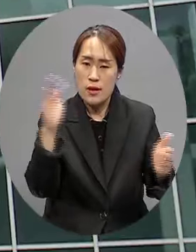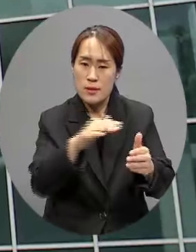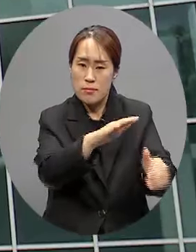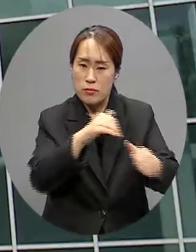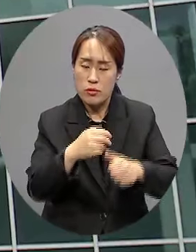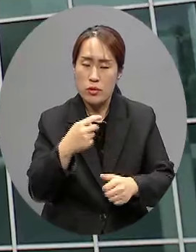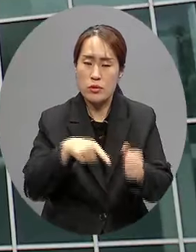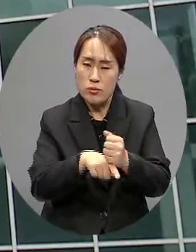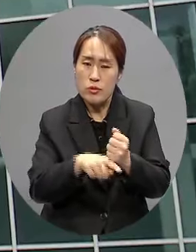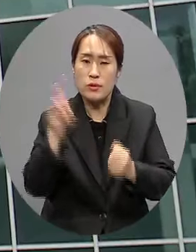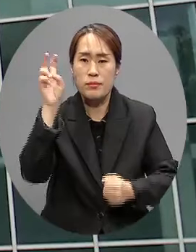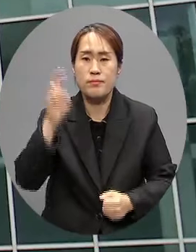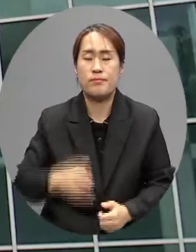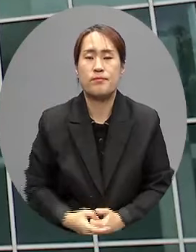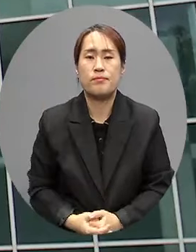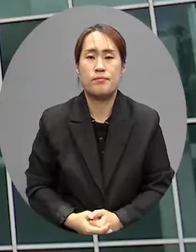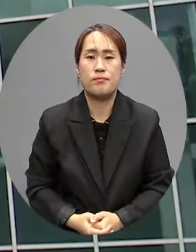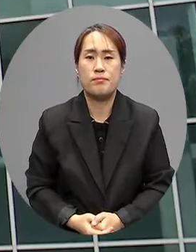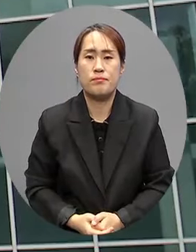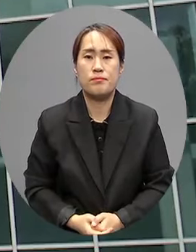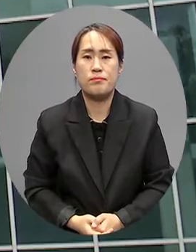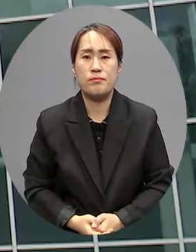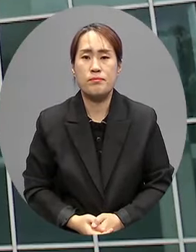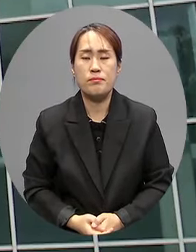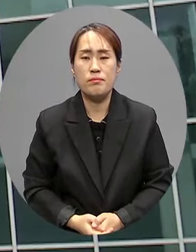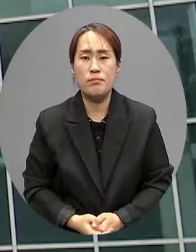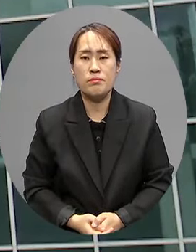밝혔습니다 MBC 뉴스 김입니다